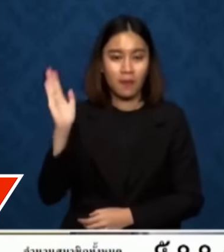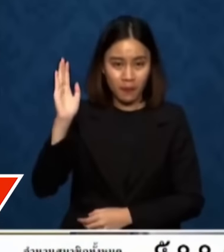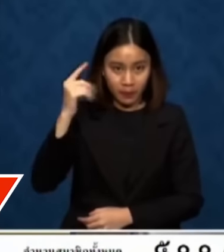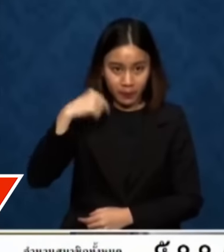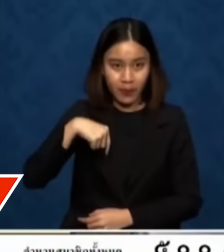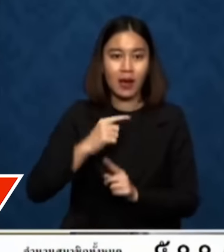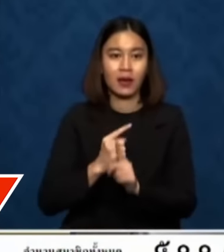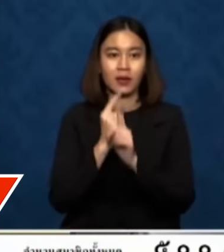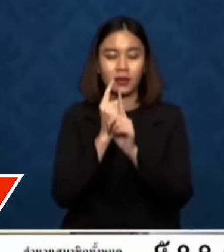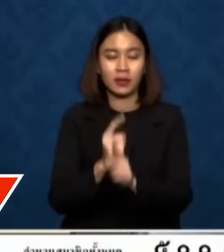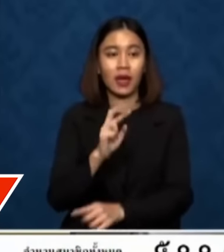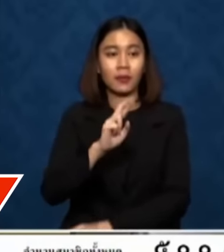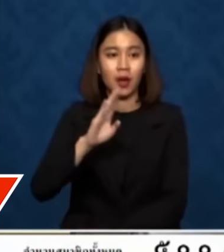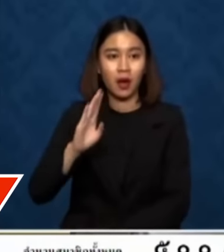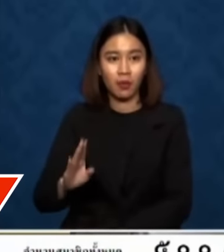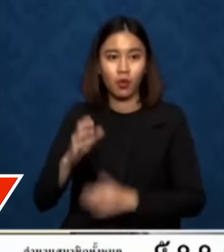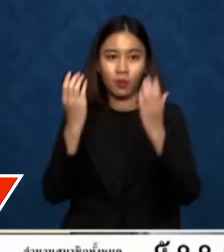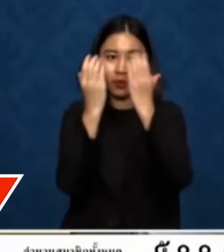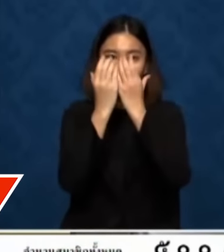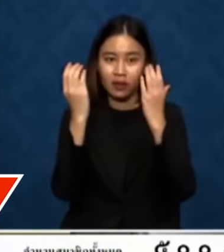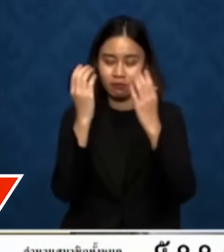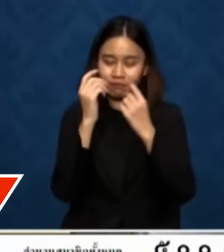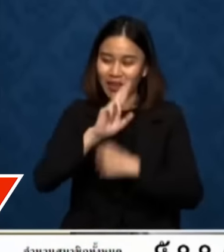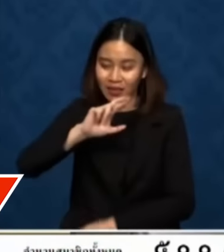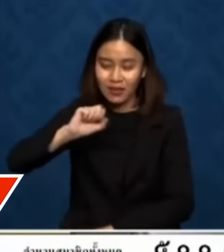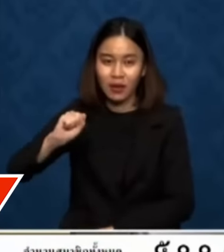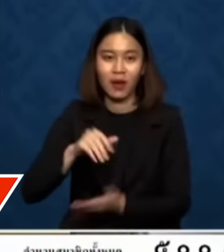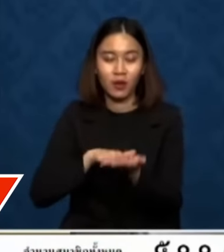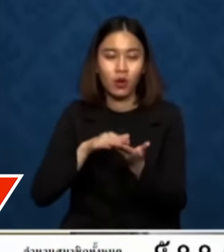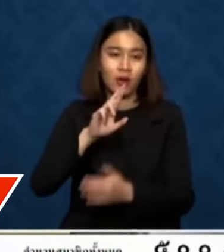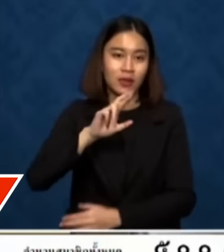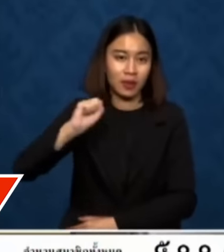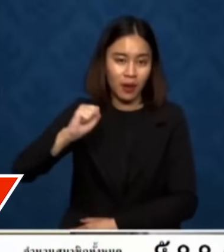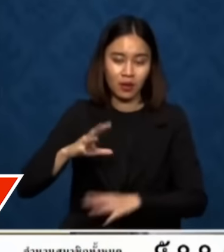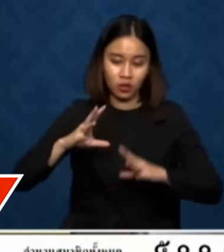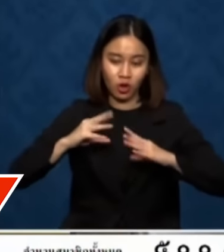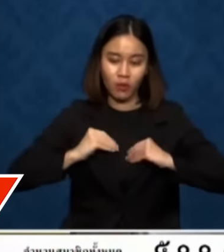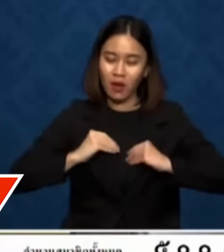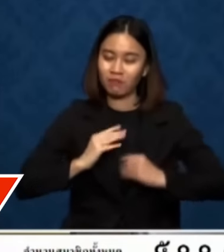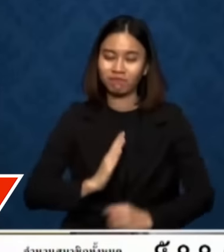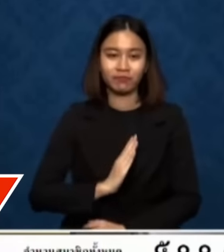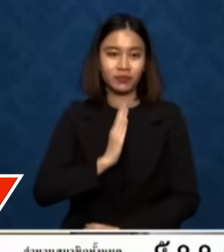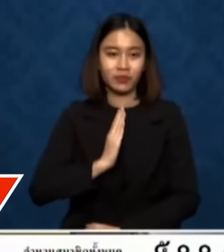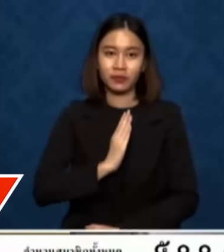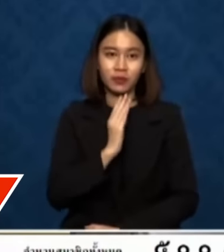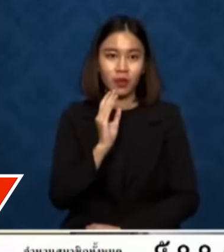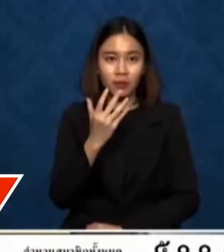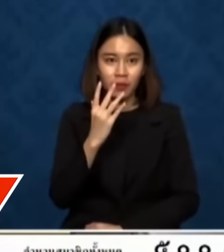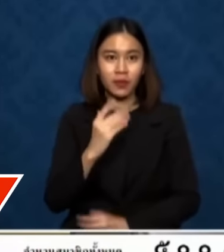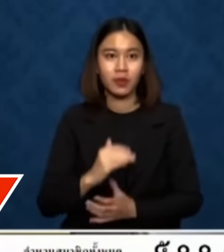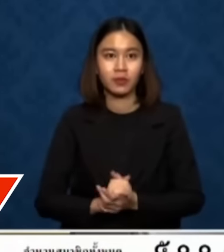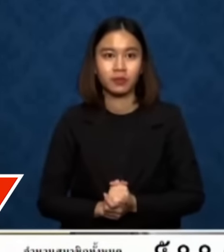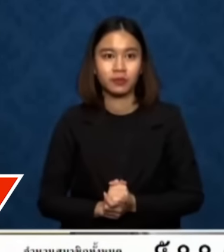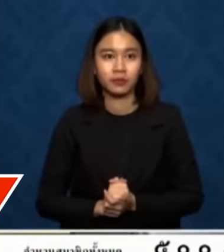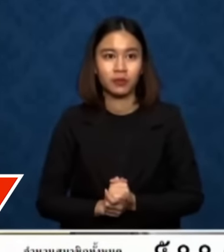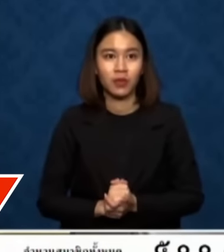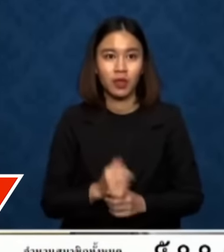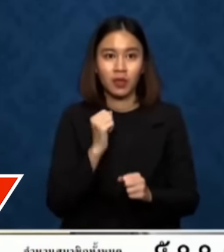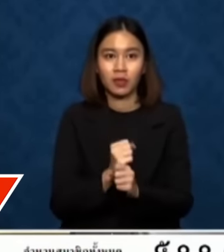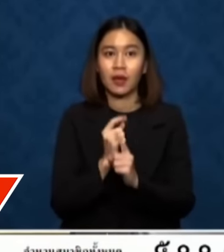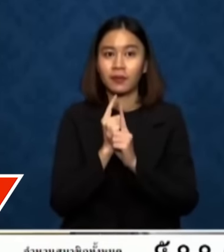ามระบอบของรัฐสภาแต่ก็ต้องยอมรับนะคะว่ามันไม่สง่างามสักเท่าไหร่ท่านไม่ได้ทำต